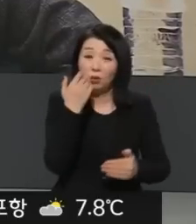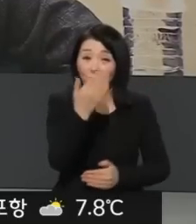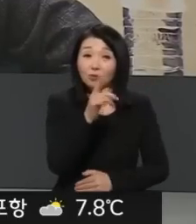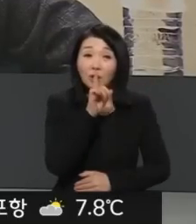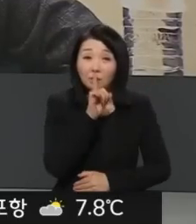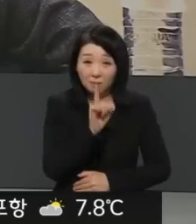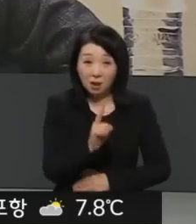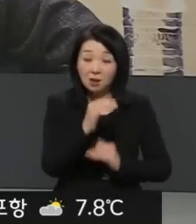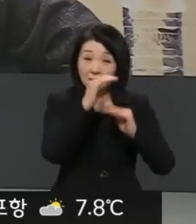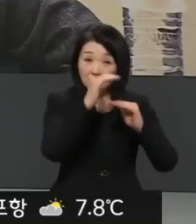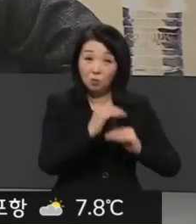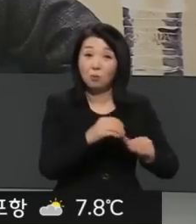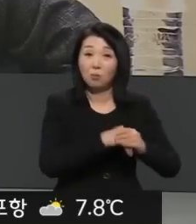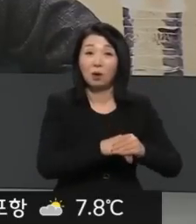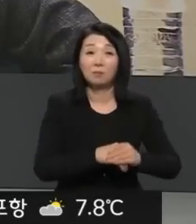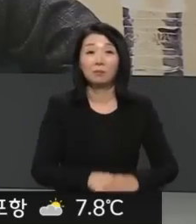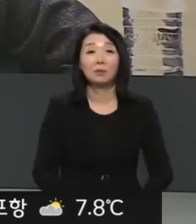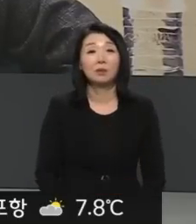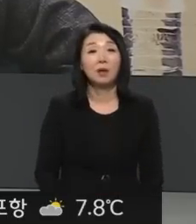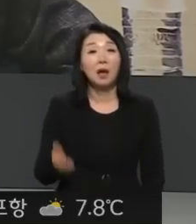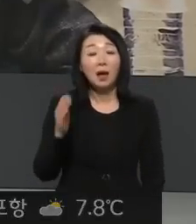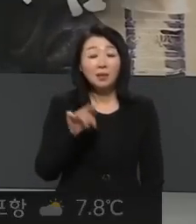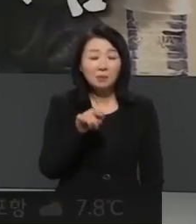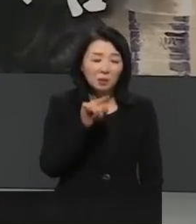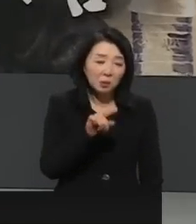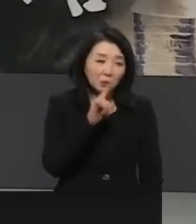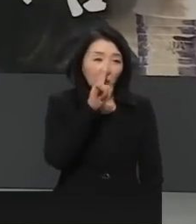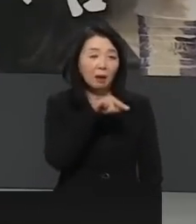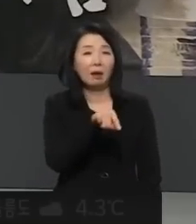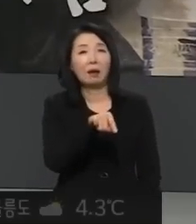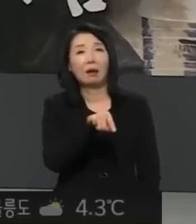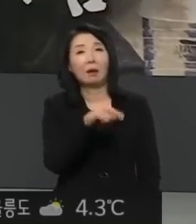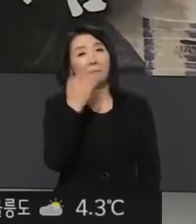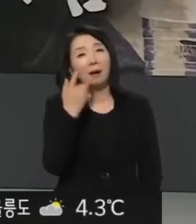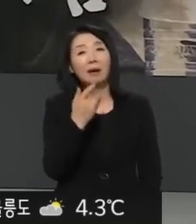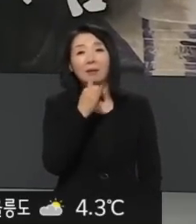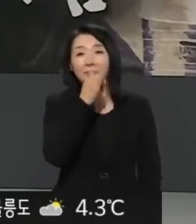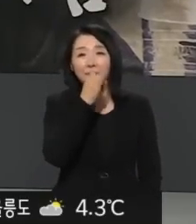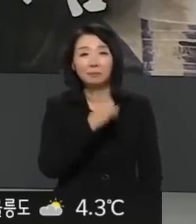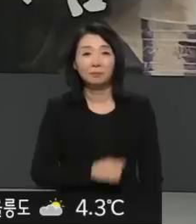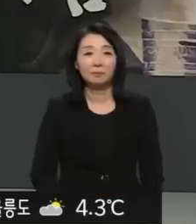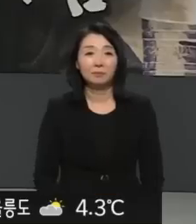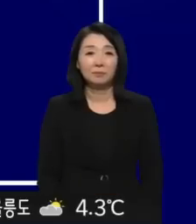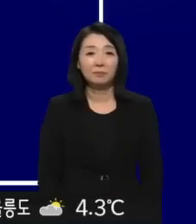내용도 권고안은 포함돼 있습니다. 하지만 여기에도 허점이 있습니다.